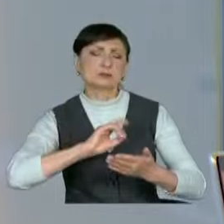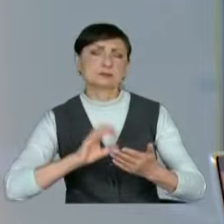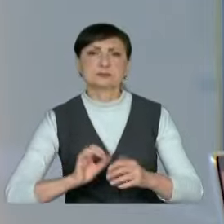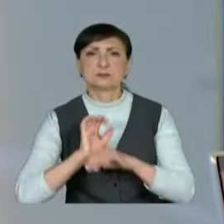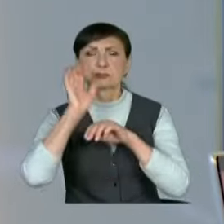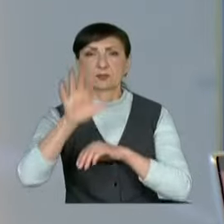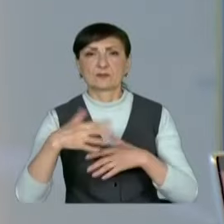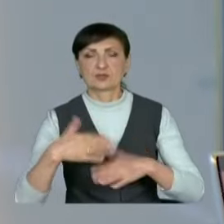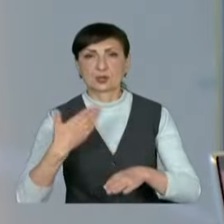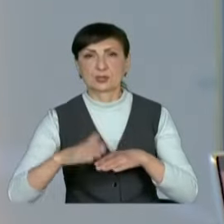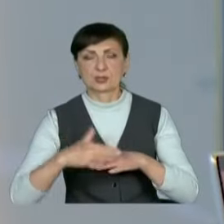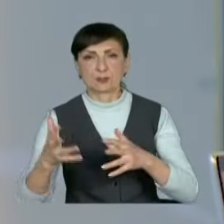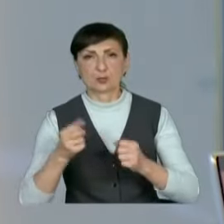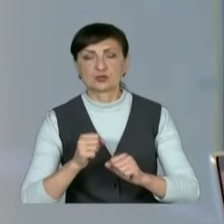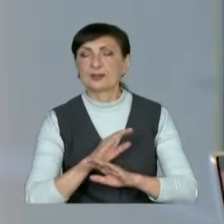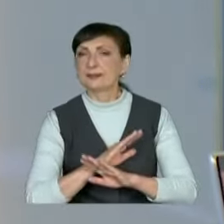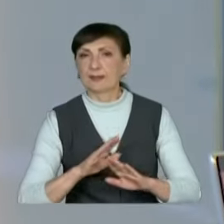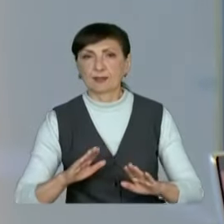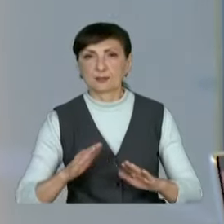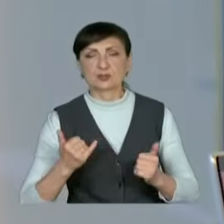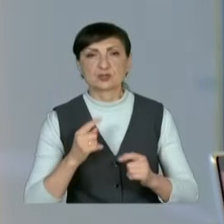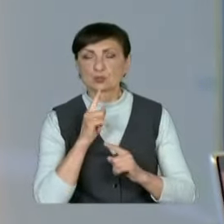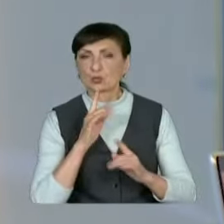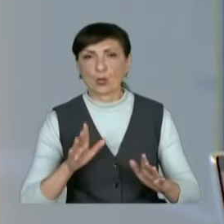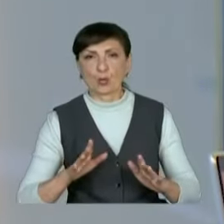заполнил, счет записал, онлайн дал и